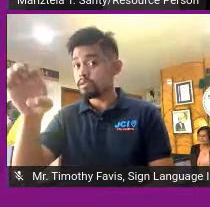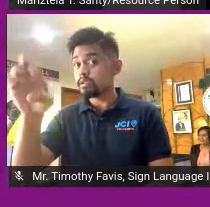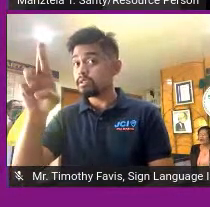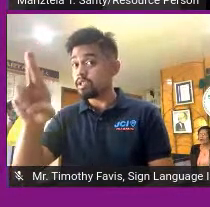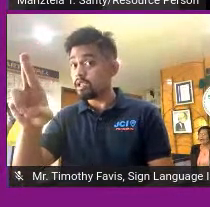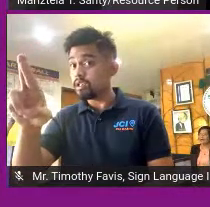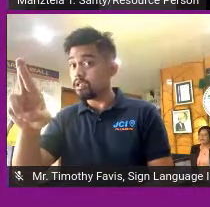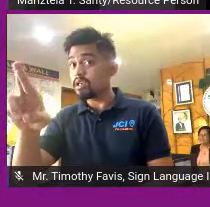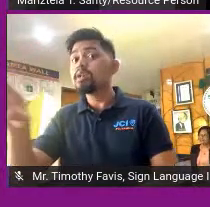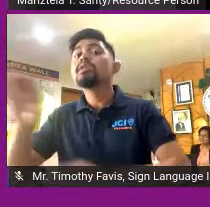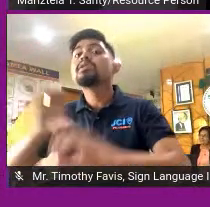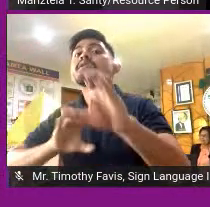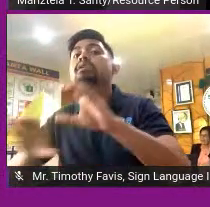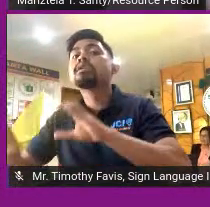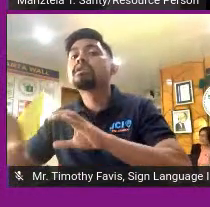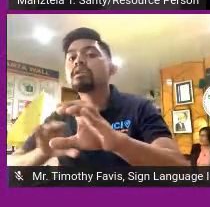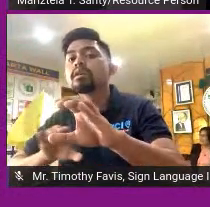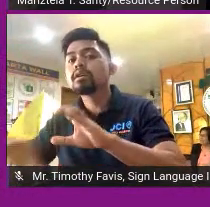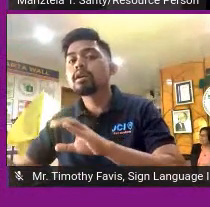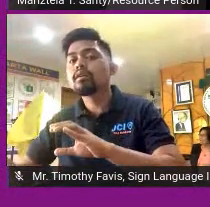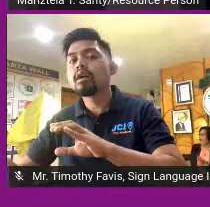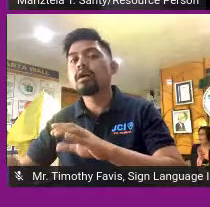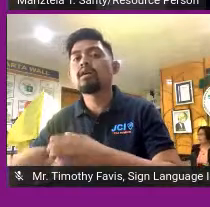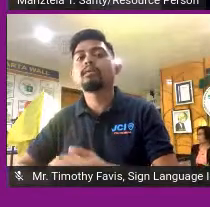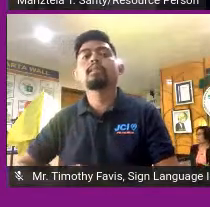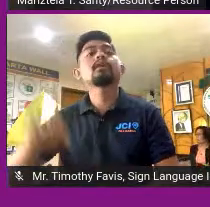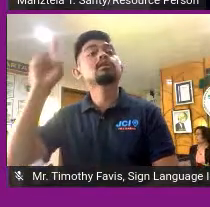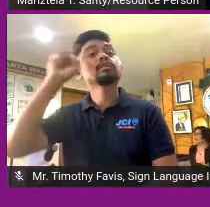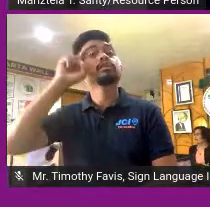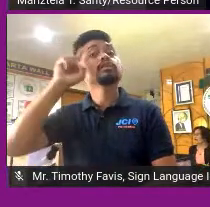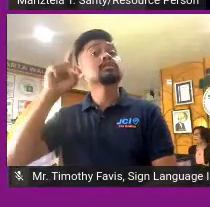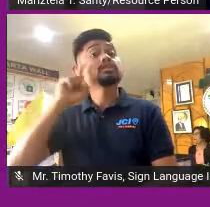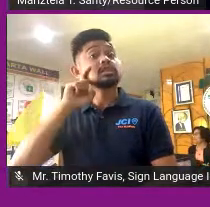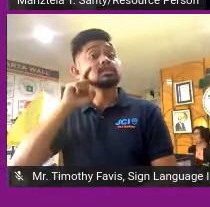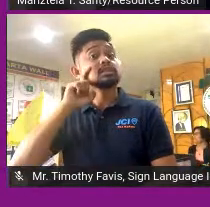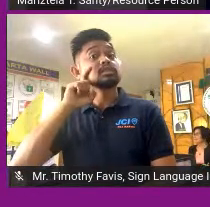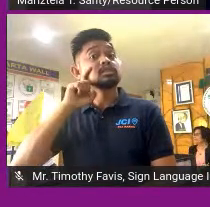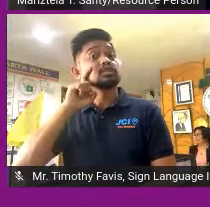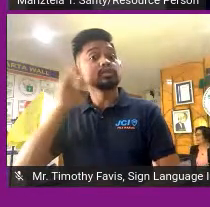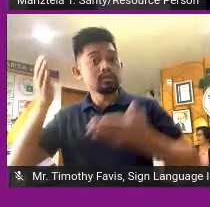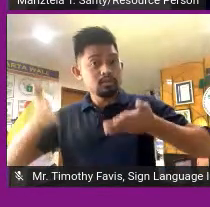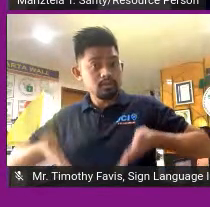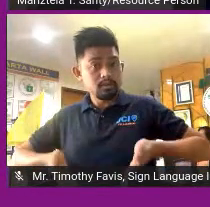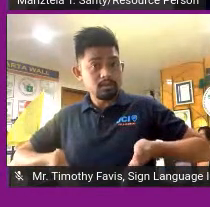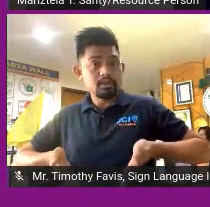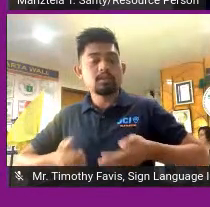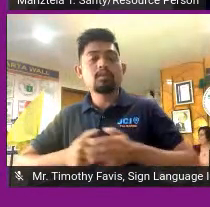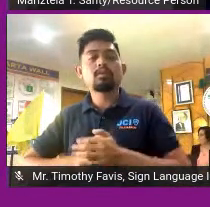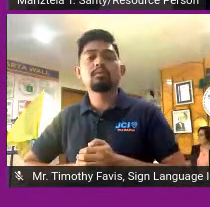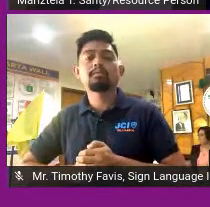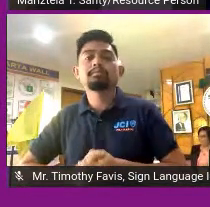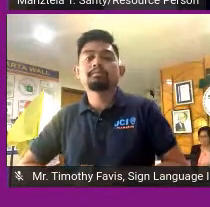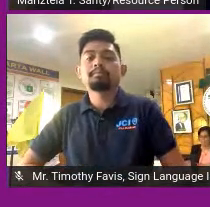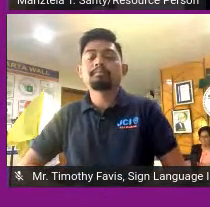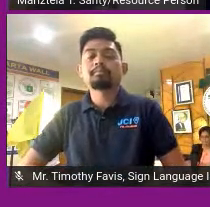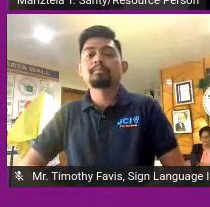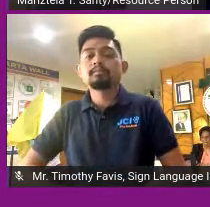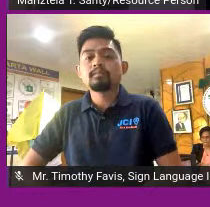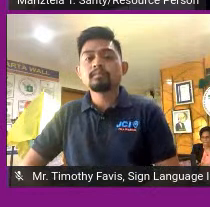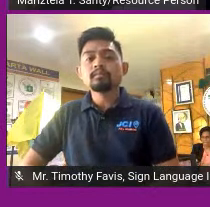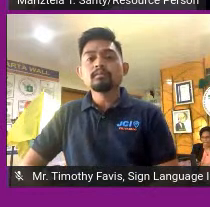Kung sex ay kasarian, ang gender ay kagawian.